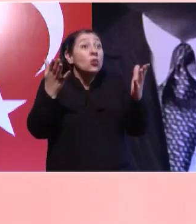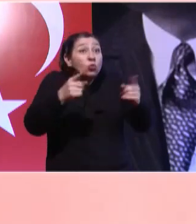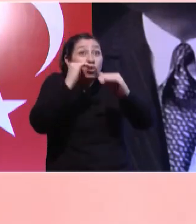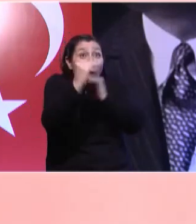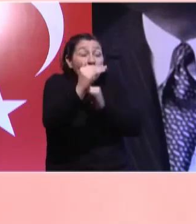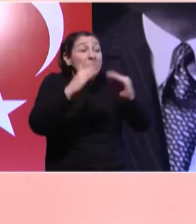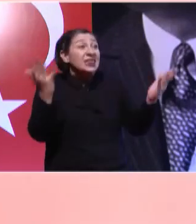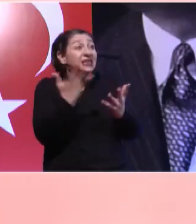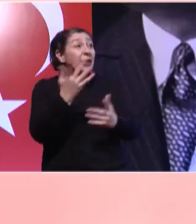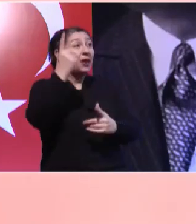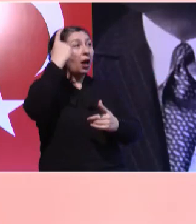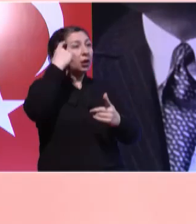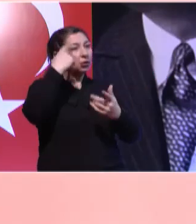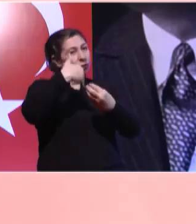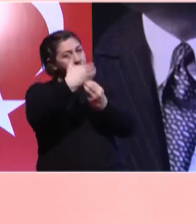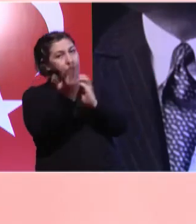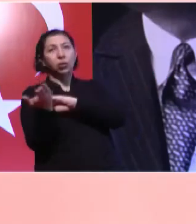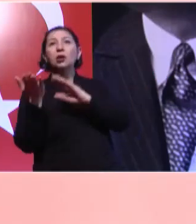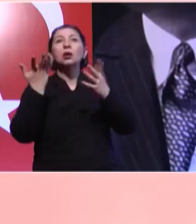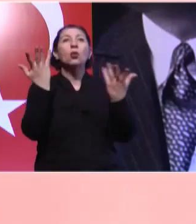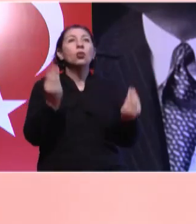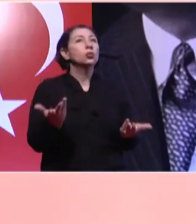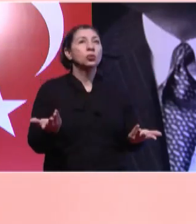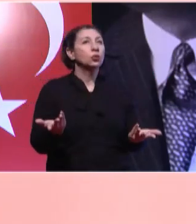bir akıl dağılması sürecine girer?